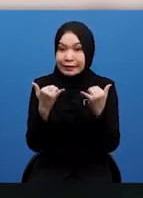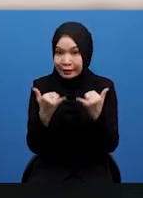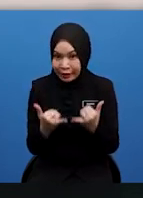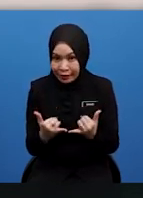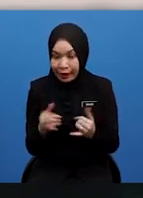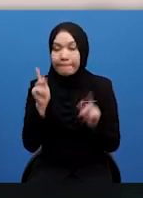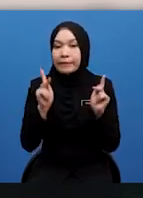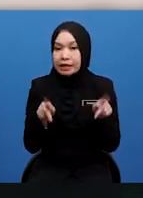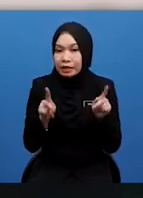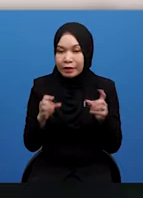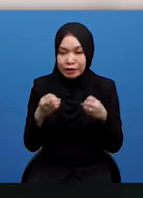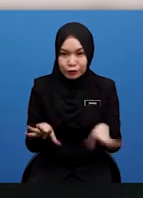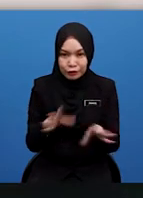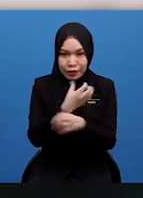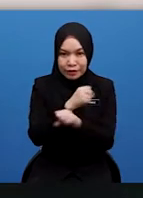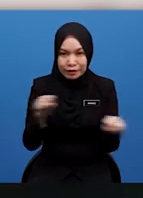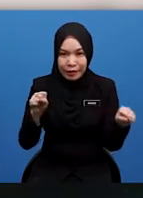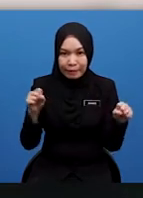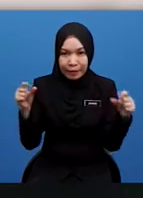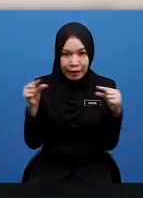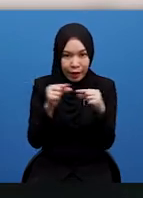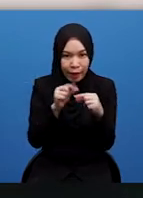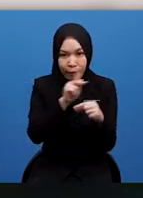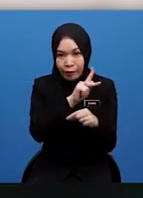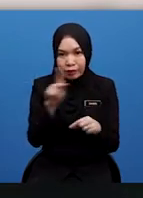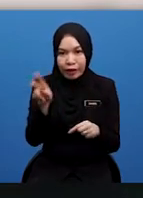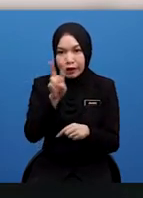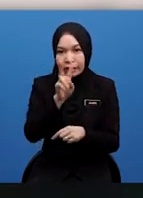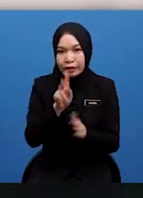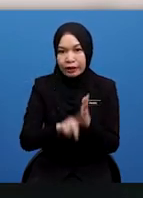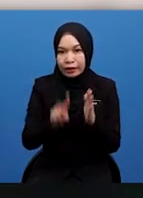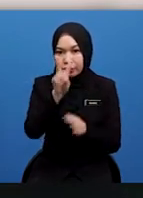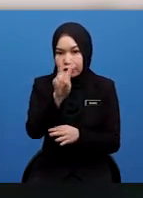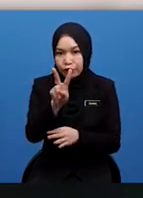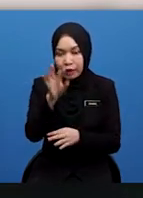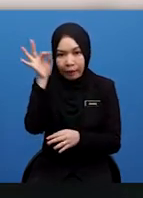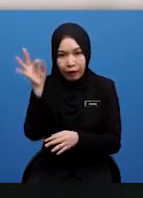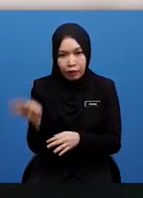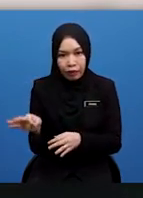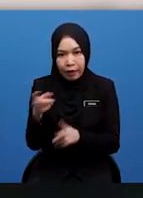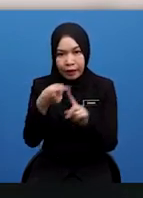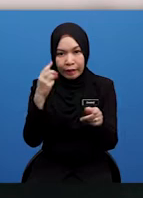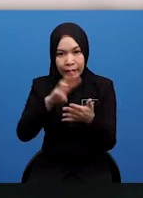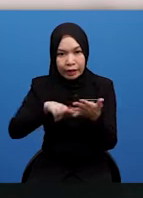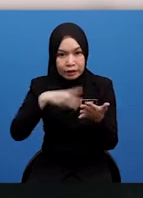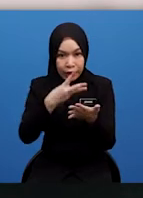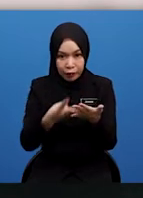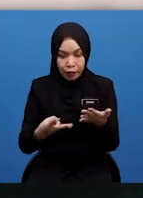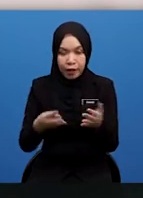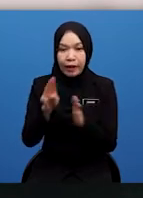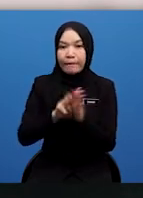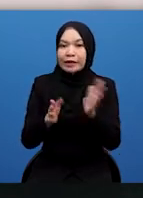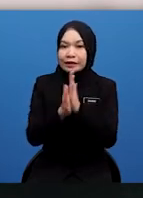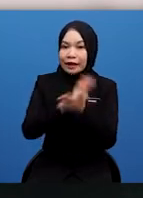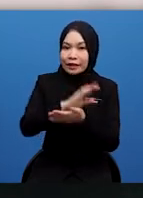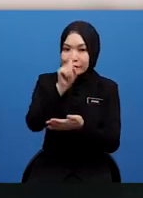Sekarang, pelajar-pelajar sudah siap menggabungkan kedua-dua maklumat daripada jadual